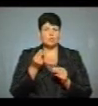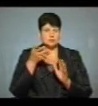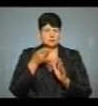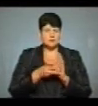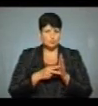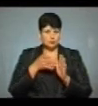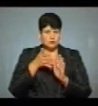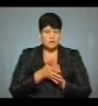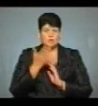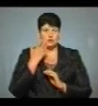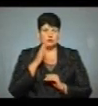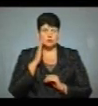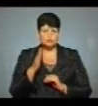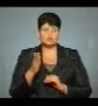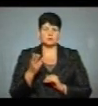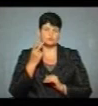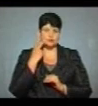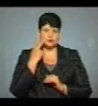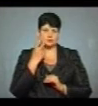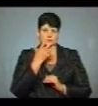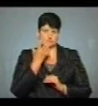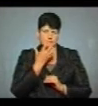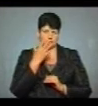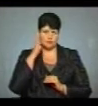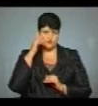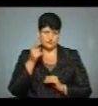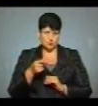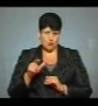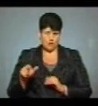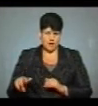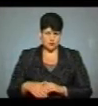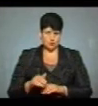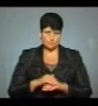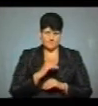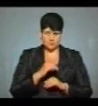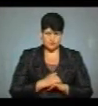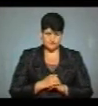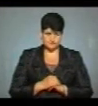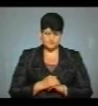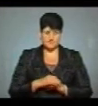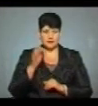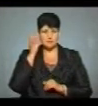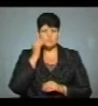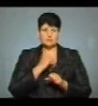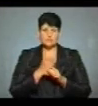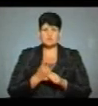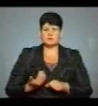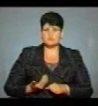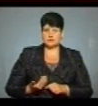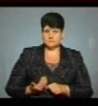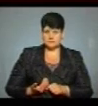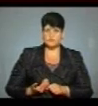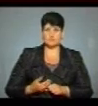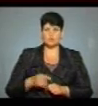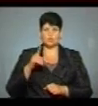та коли буде безлімітна гаряча вода у тернополян. Доброго вечора. Доброго вечора. Нагадую, що ми працюємо наживо.